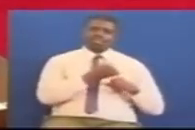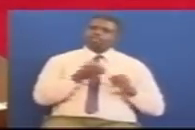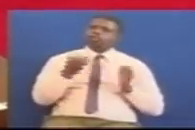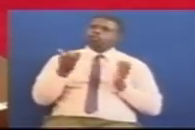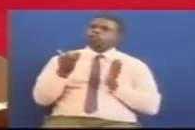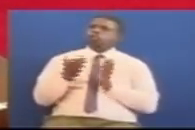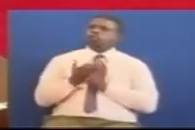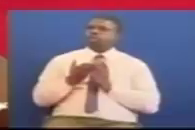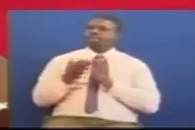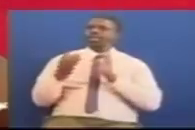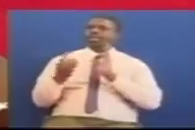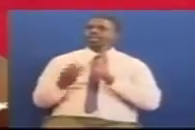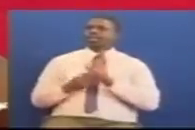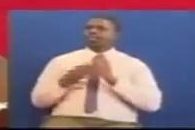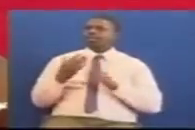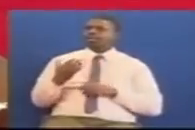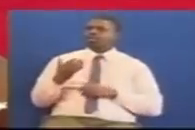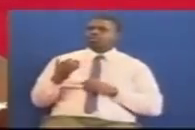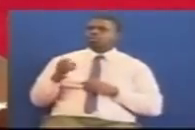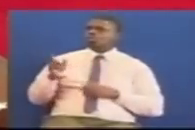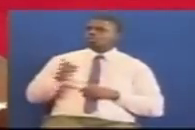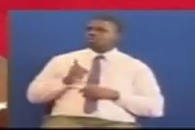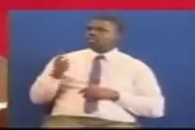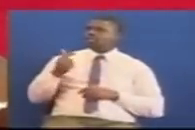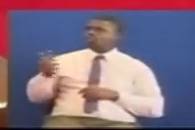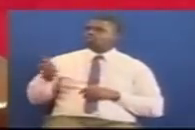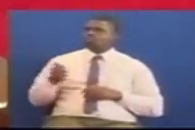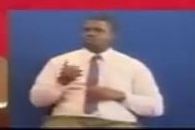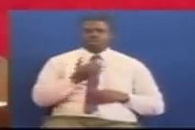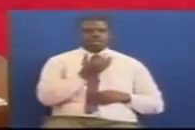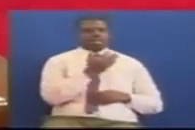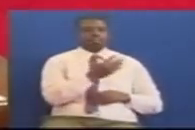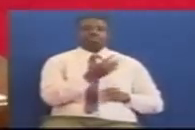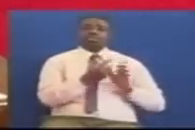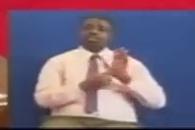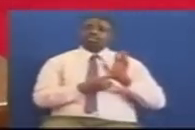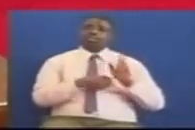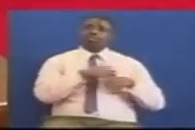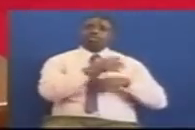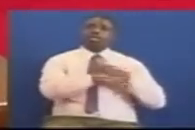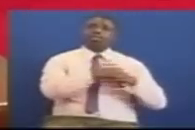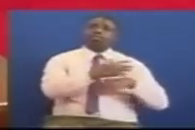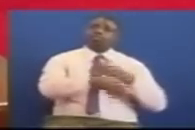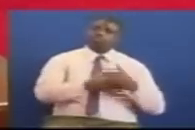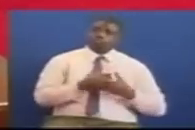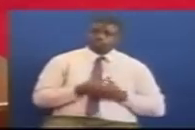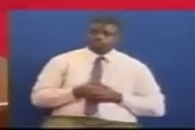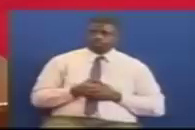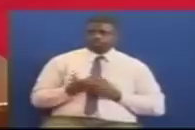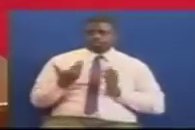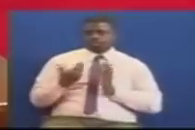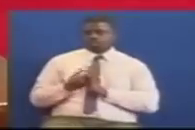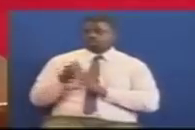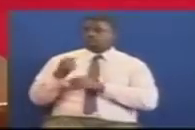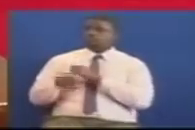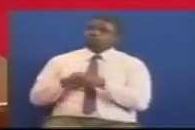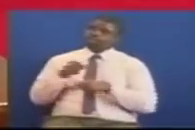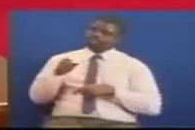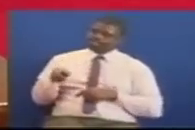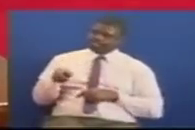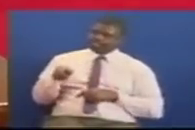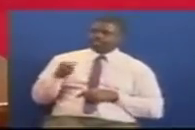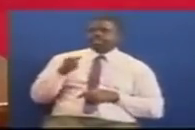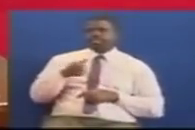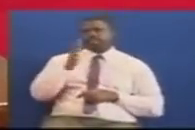85 ni za wasichana tu na 56 na za mchanganyiko. Mheshimiwa Mwenyekiti, pamoja na hatua hizo,